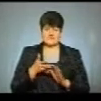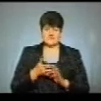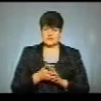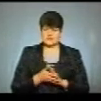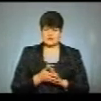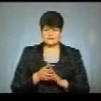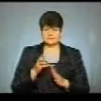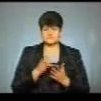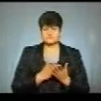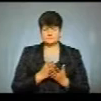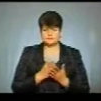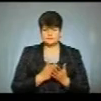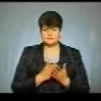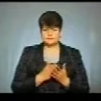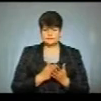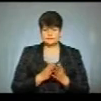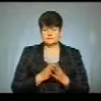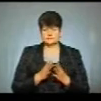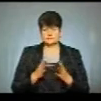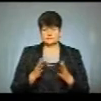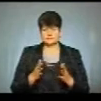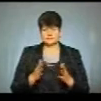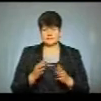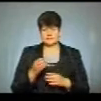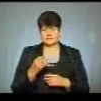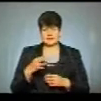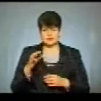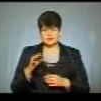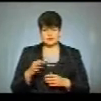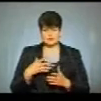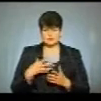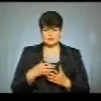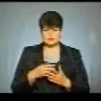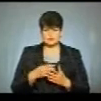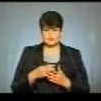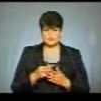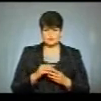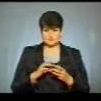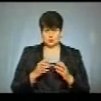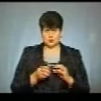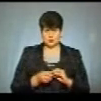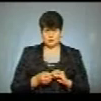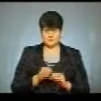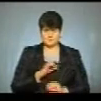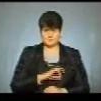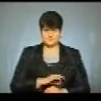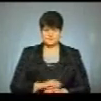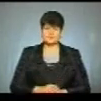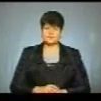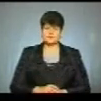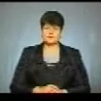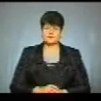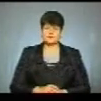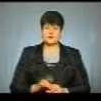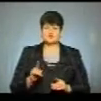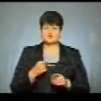на комунальні послуги більш ніж 15% від свого сукупного доходу. Щодо